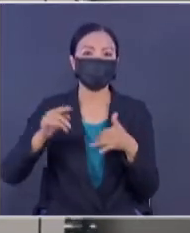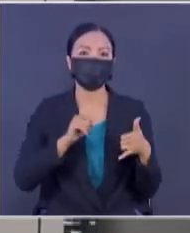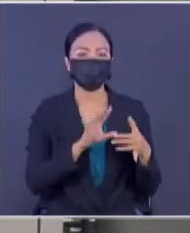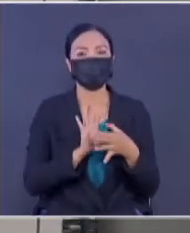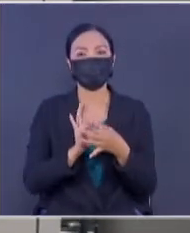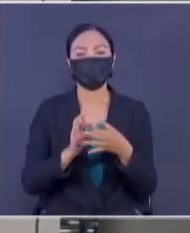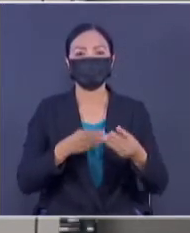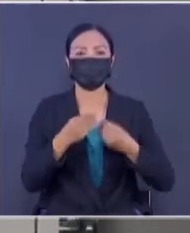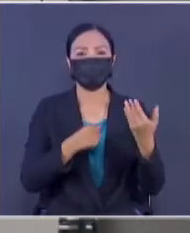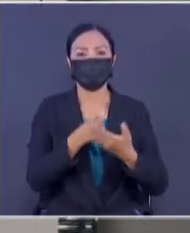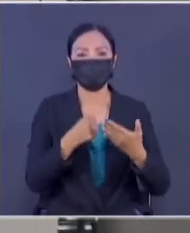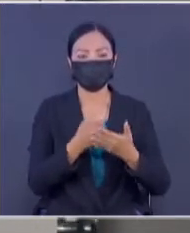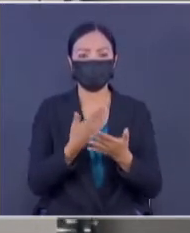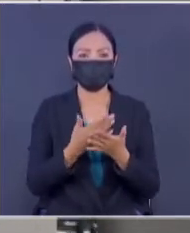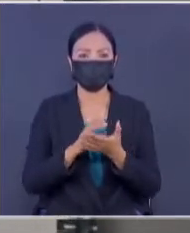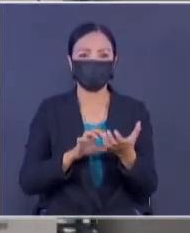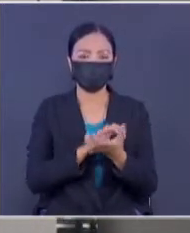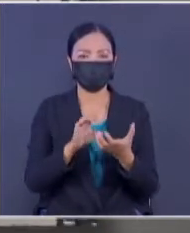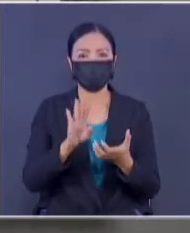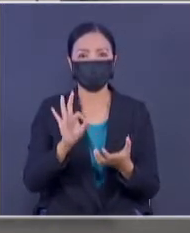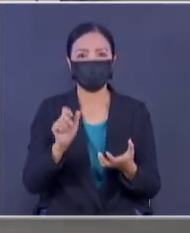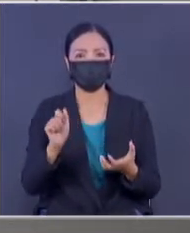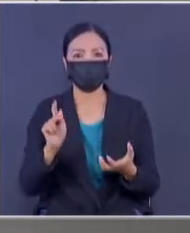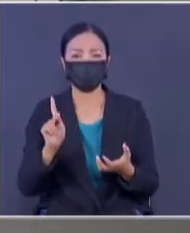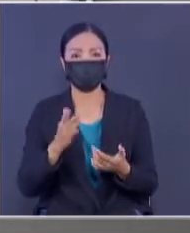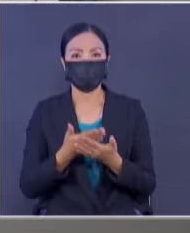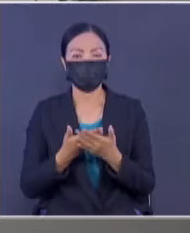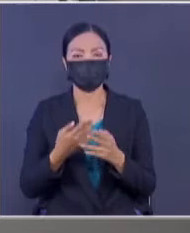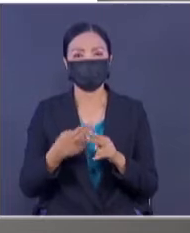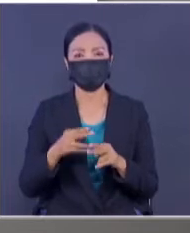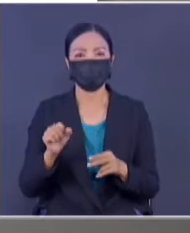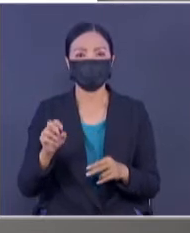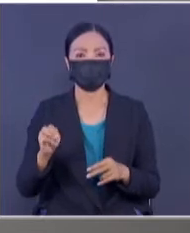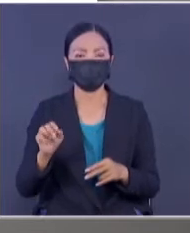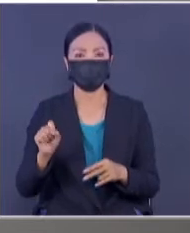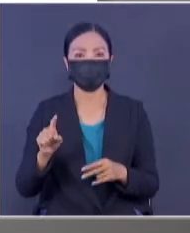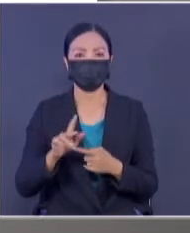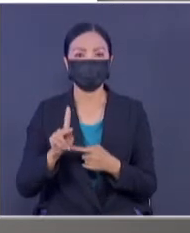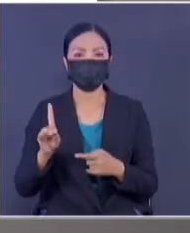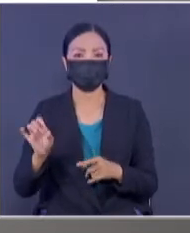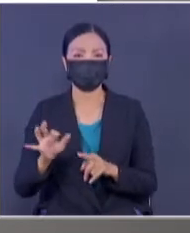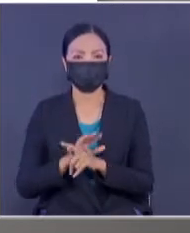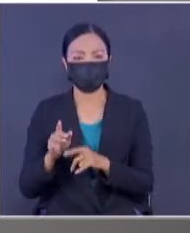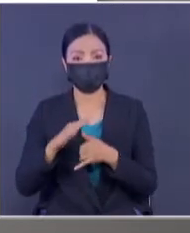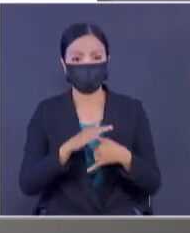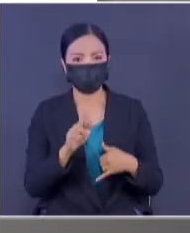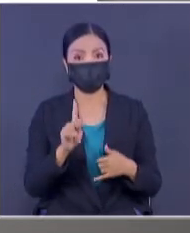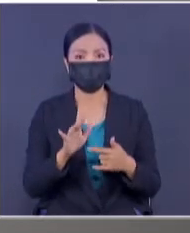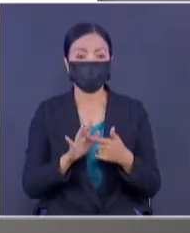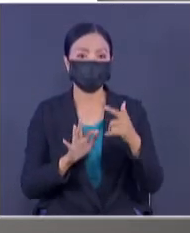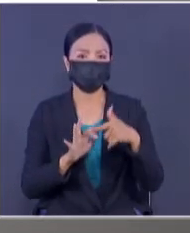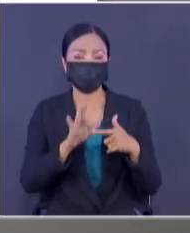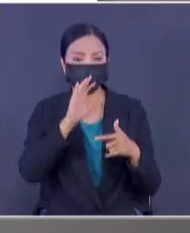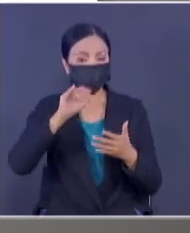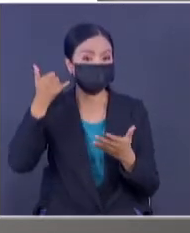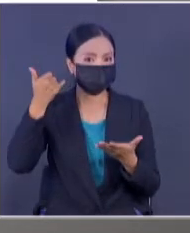ข้องกับผู้ค้ายาแล้วก็ฟอกเงินคือนายสมศักดิ์ค่ะแล้วก็ส่งรูปมาให้ดูแถมยังข่มขู่ด้วยนะคะว่าถ้าหากวางสายเนี่